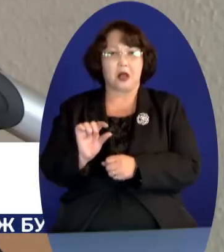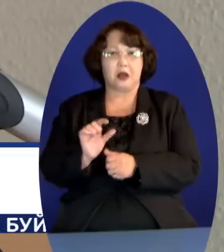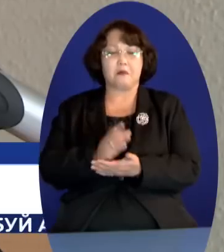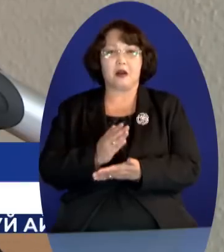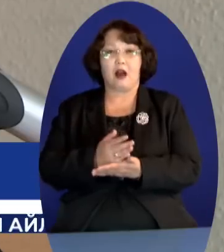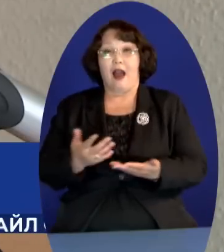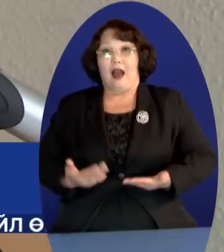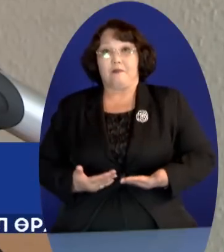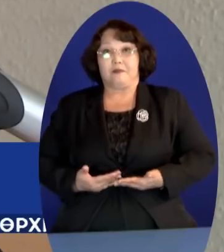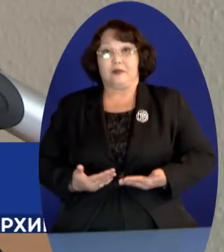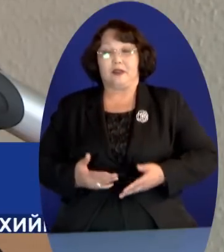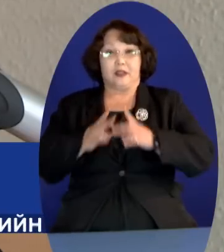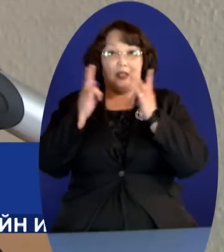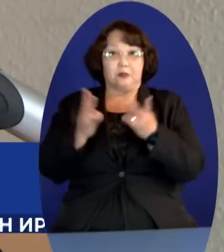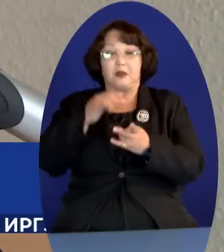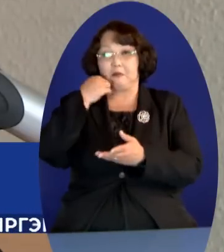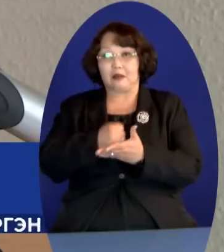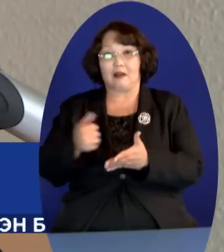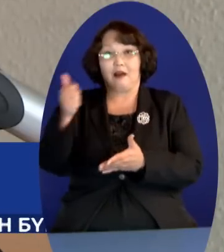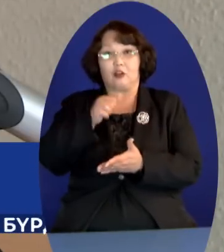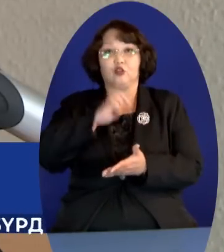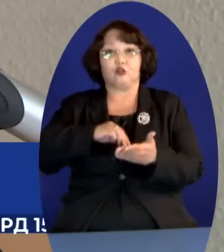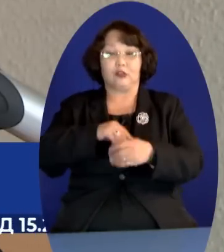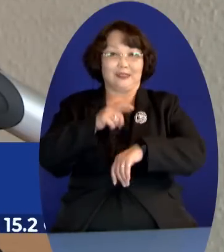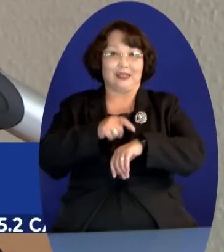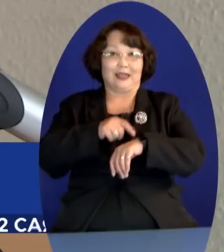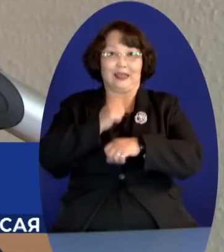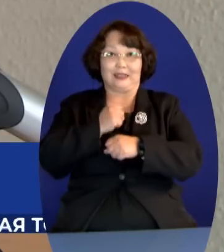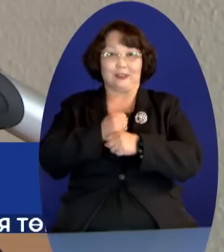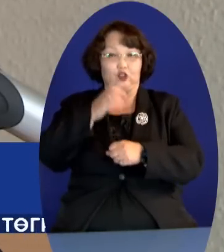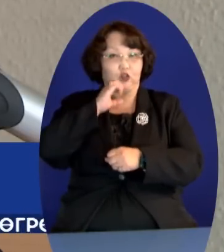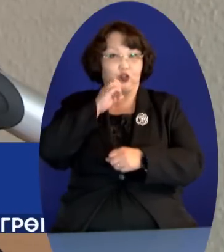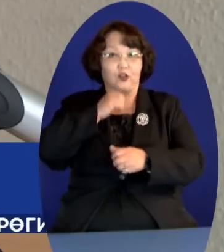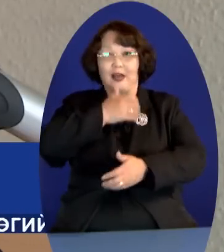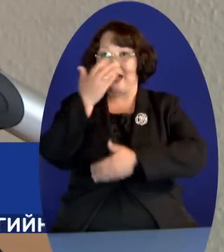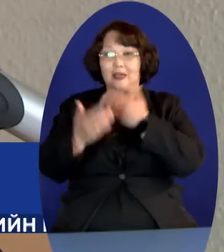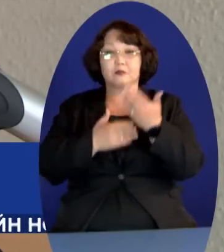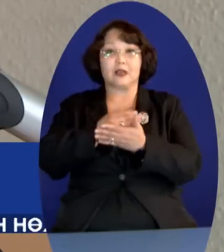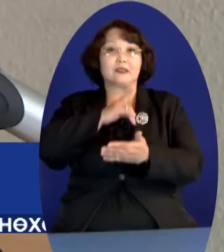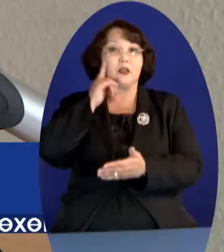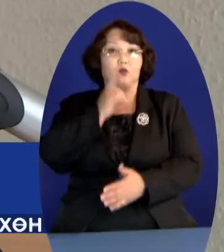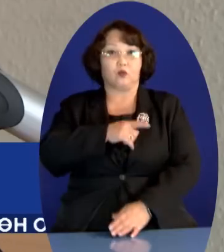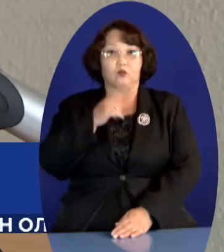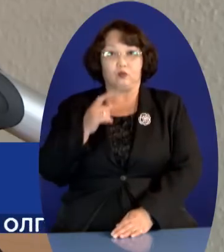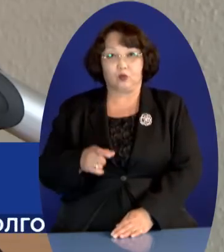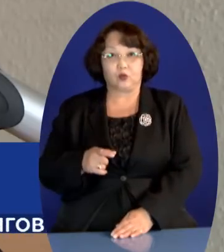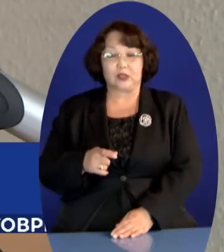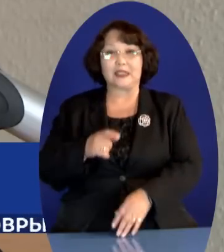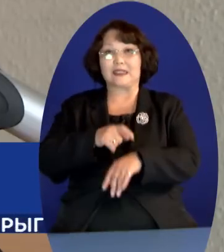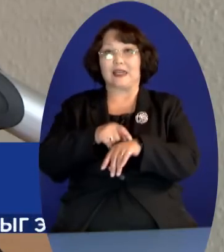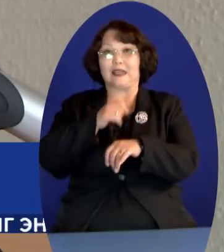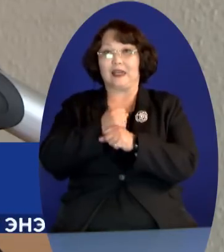одоо амьдралын нийгмийн баталгаа хангах үүднээс цагийн ажил хийх маш их сонирхолтой юм залуучууд. Тэгэхээр энэ цагийн ажлын